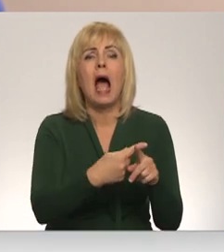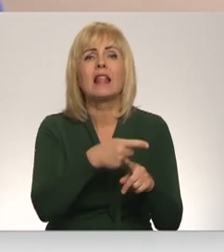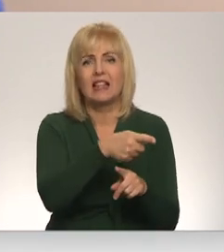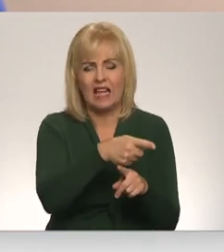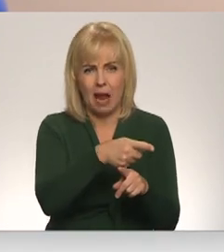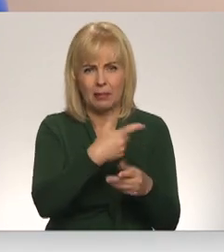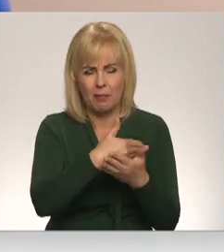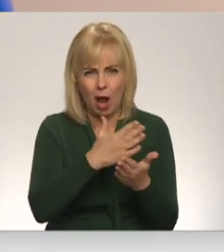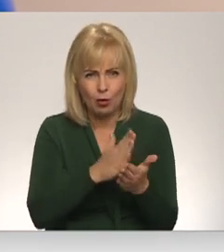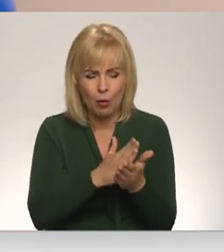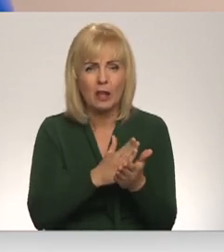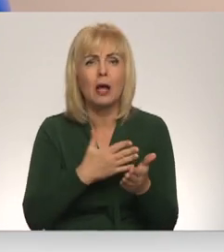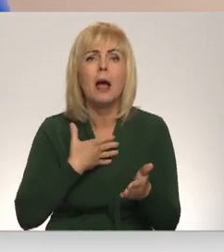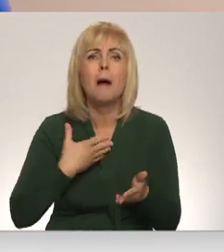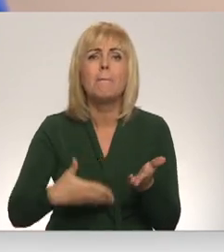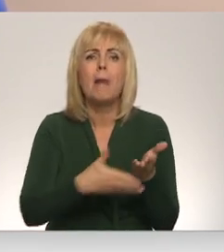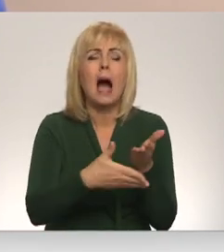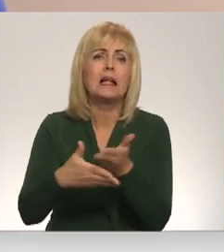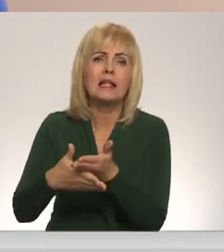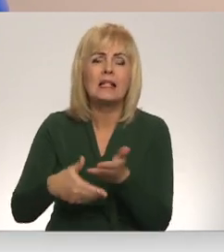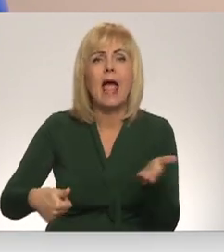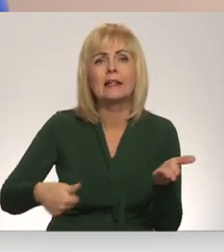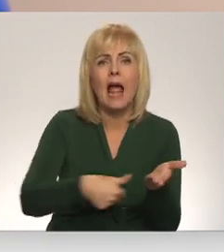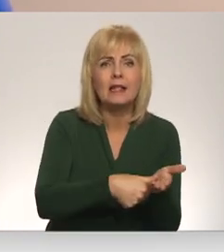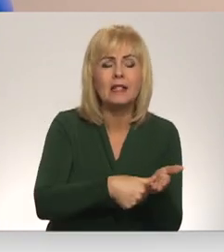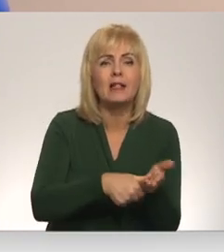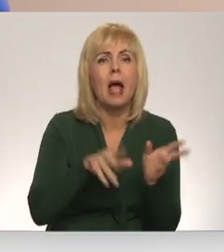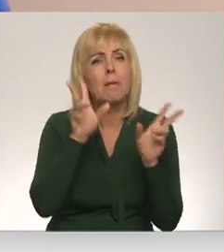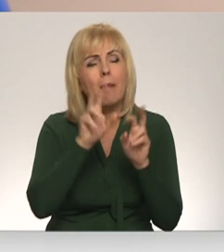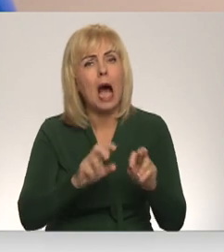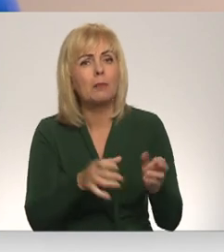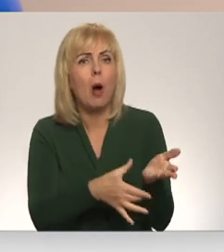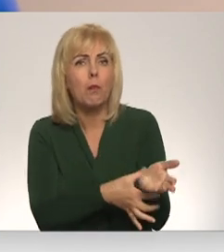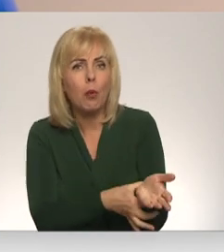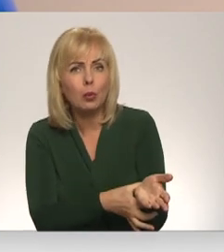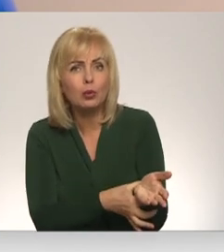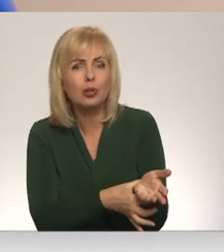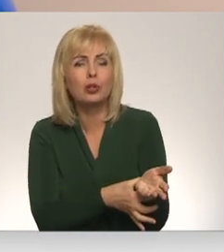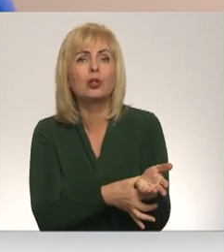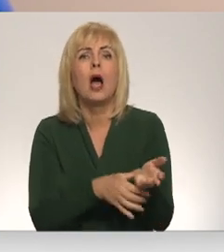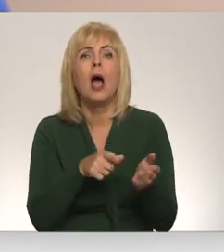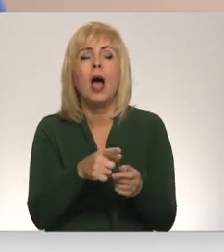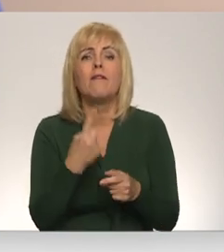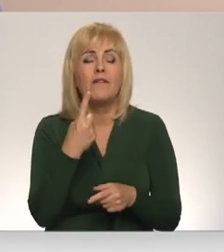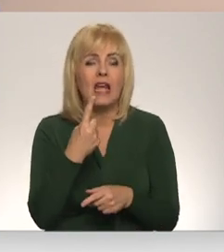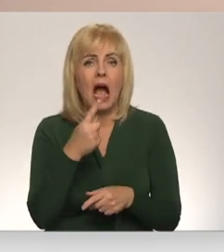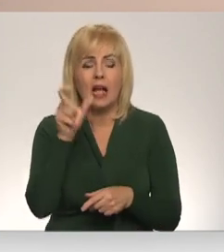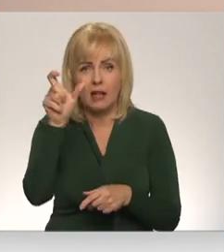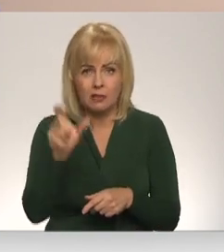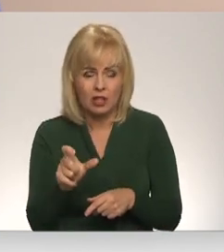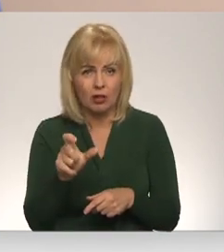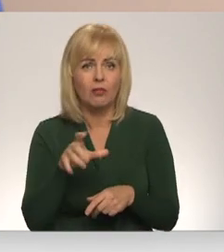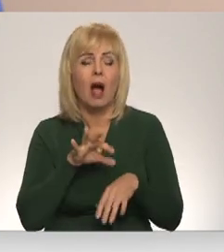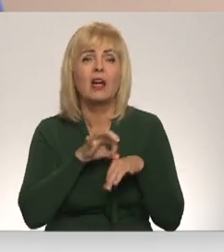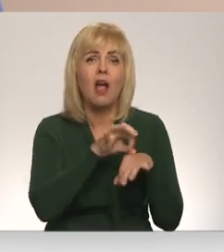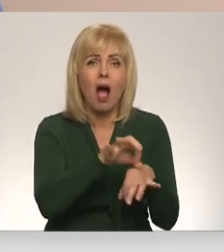tur izmērīt pulsu. Un, teiksim, tas nebija tik sarežģīti, bet tas ir tāds laikietilpīgs process, tāpēc, kad vienam to izdarīt ir, viņam ir gan jāvada,